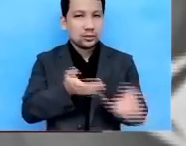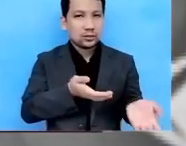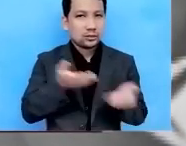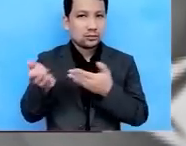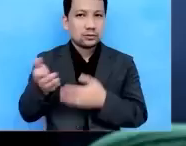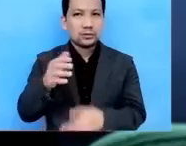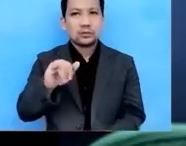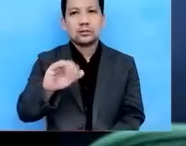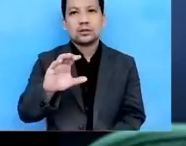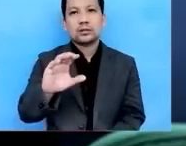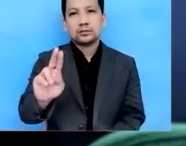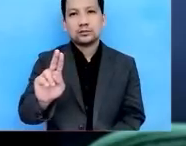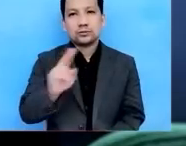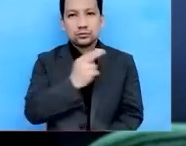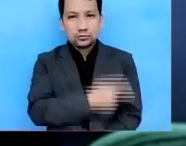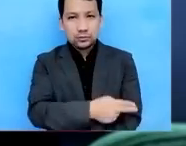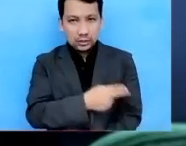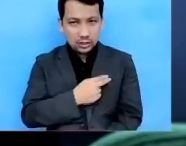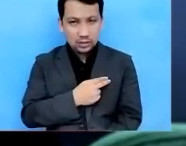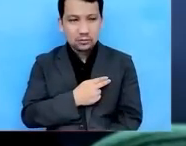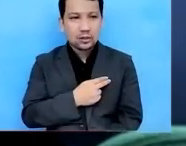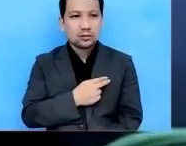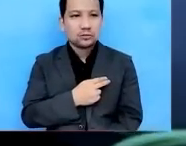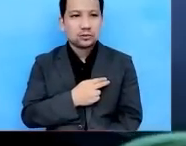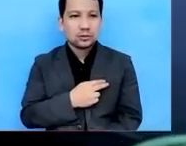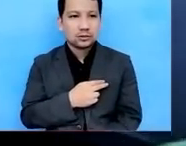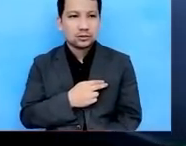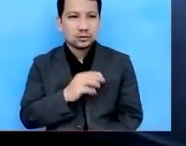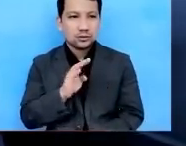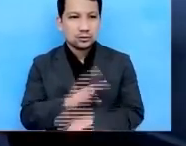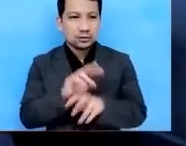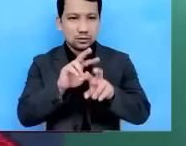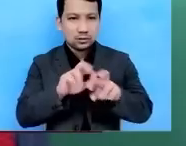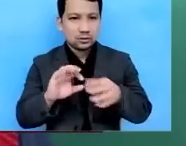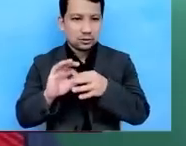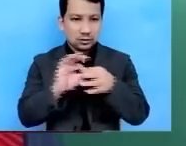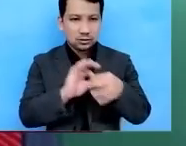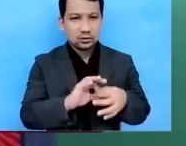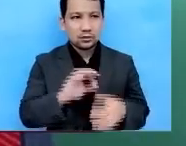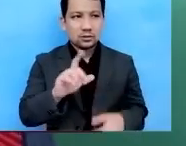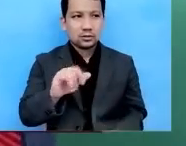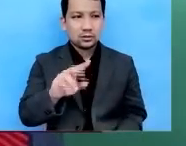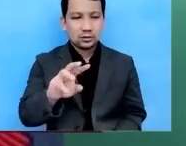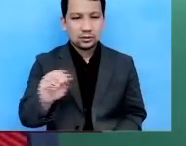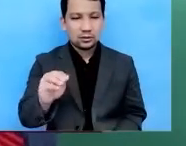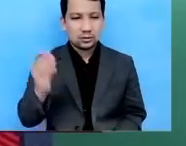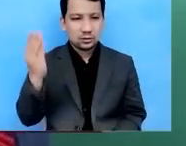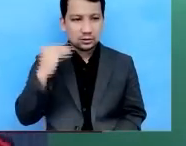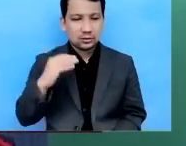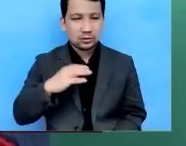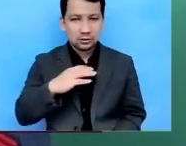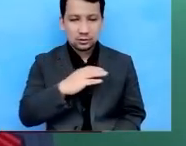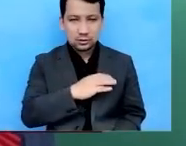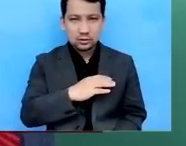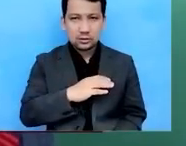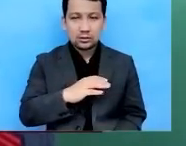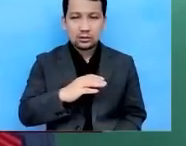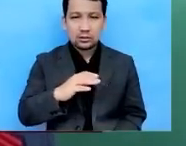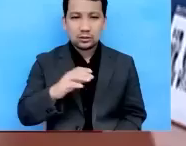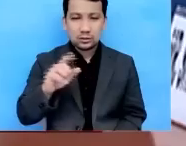ICU. Sa pagdinig kanina, giniit na mga negosyante na konektado si Alabata kay suspended Congressman Arnulfo Teves